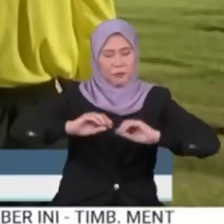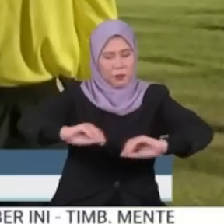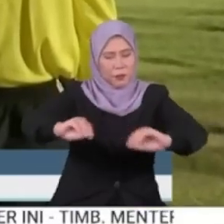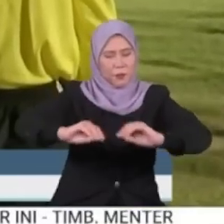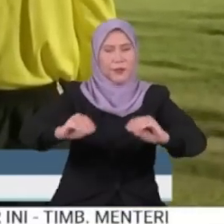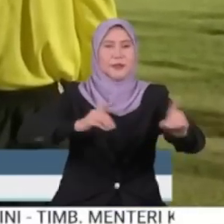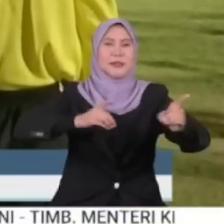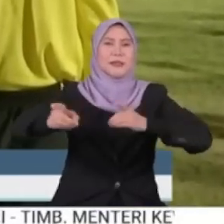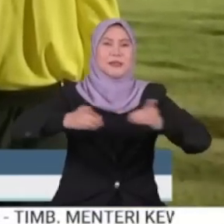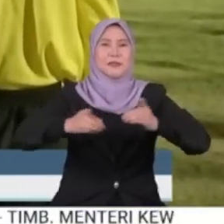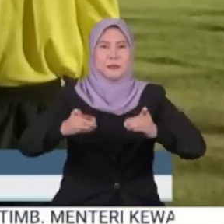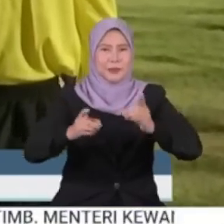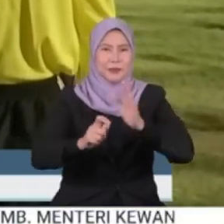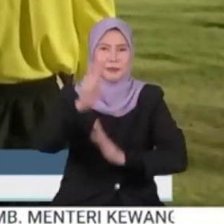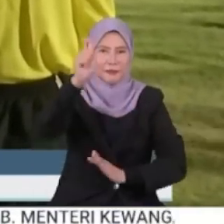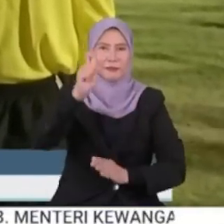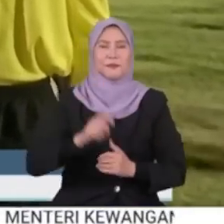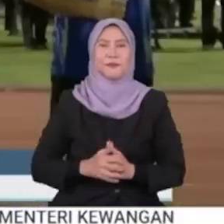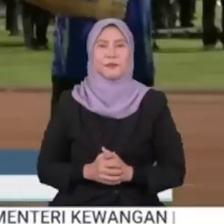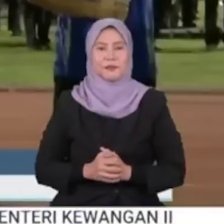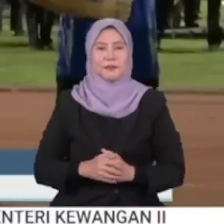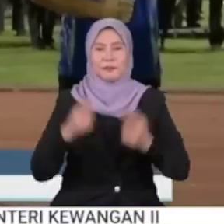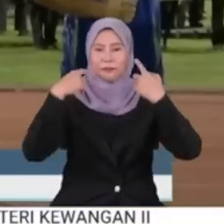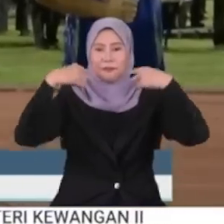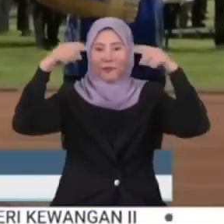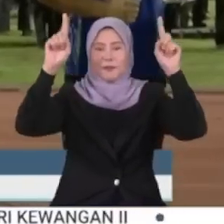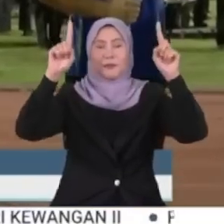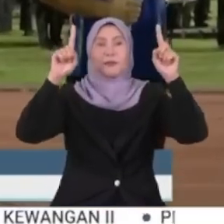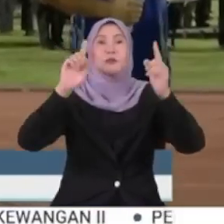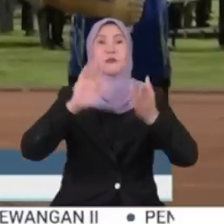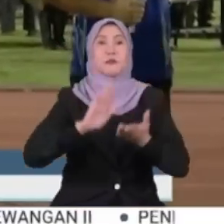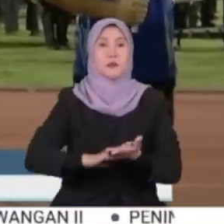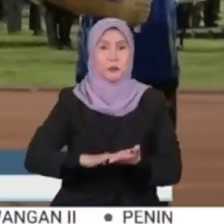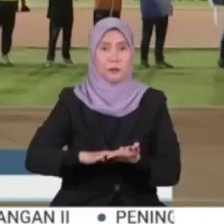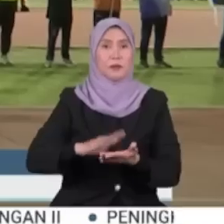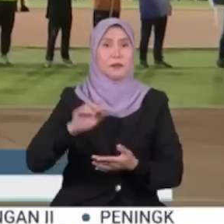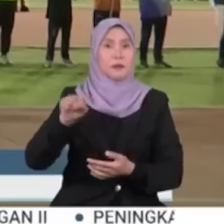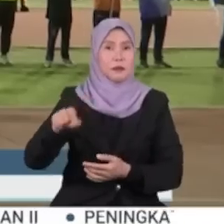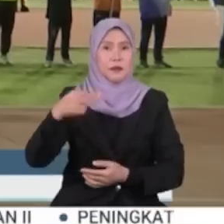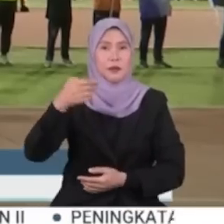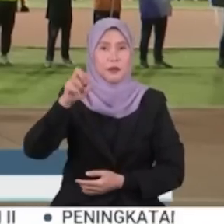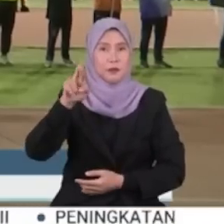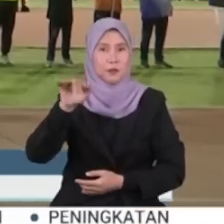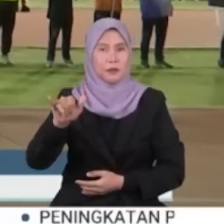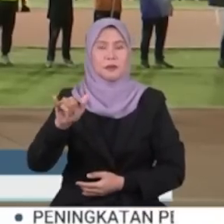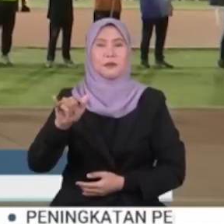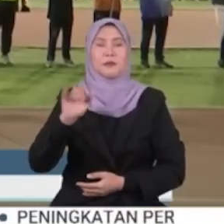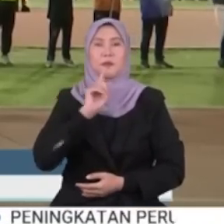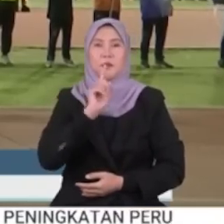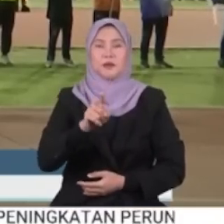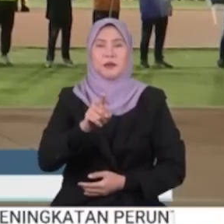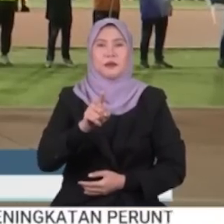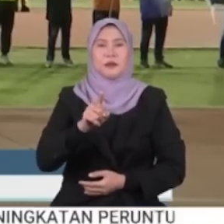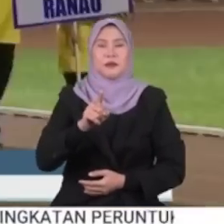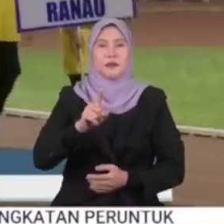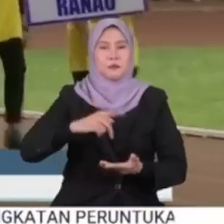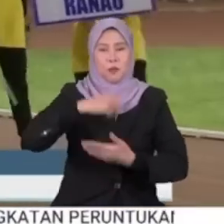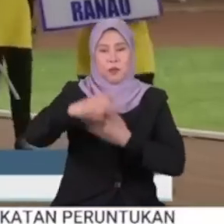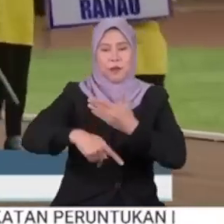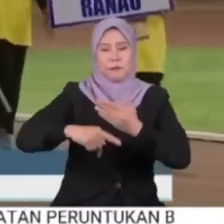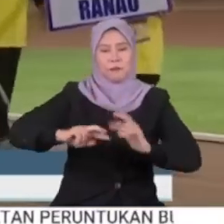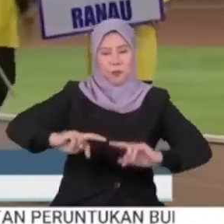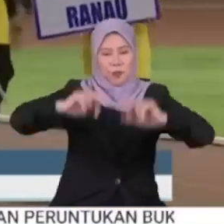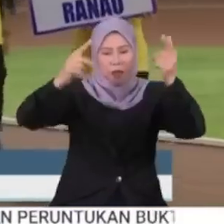dengan disiplin tinggi. Kejayaan-kejayaan penghuni SSC Keningau ini adalah disebabkan oleh program pemulihan